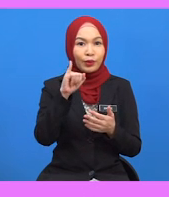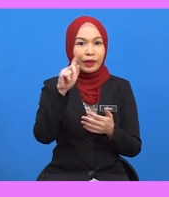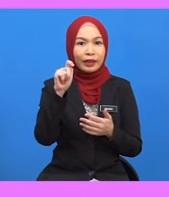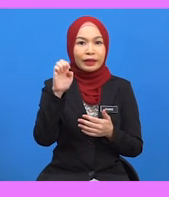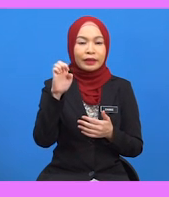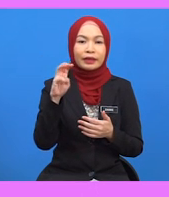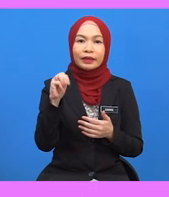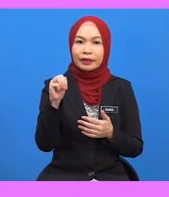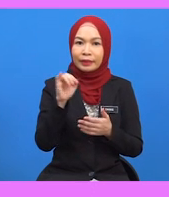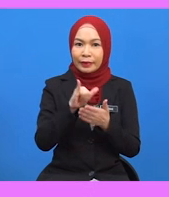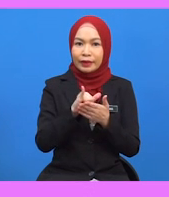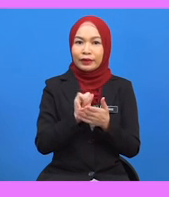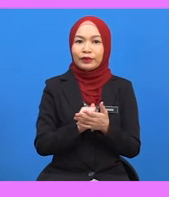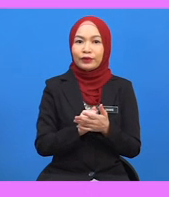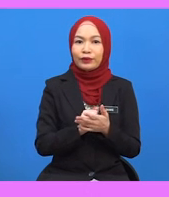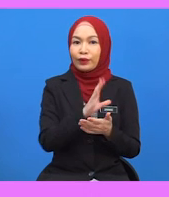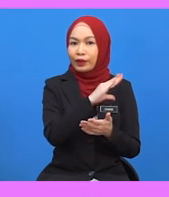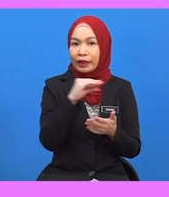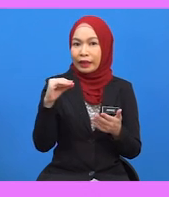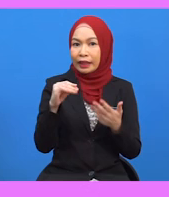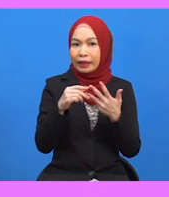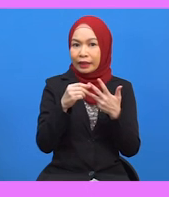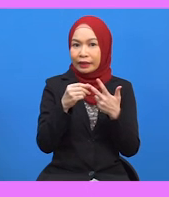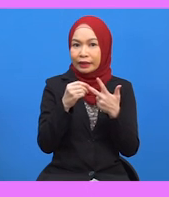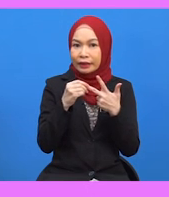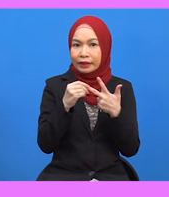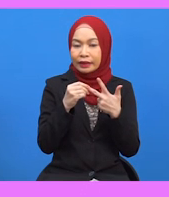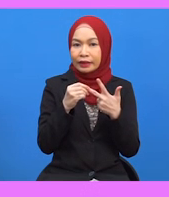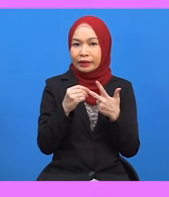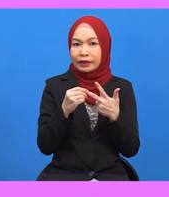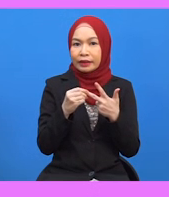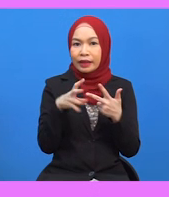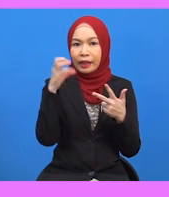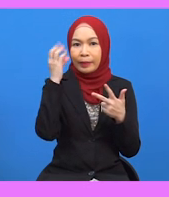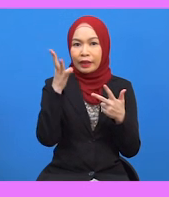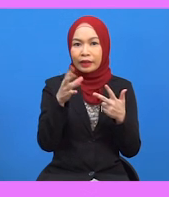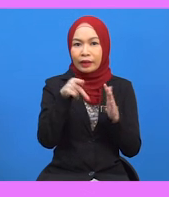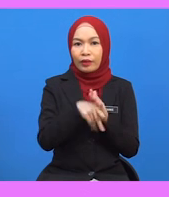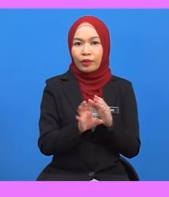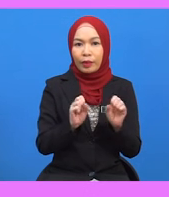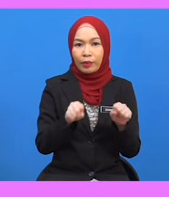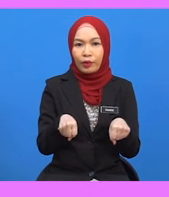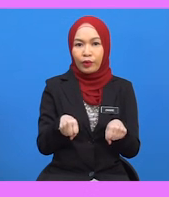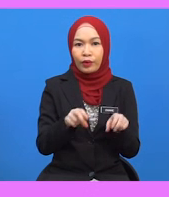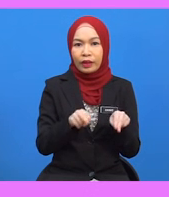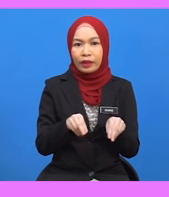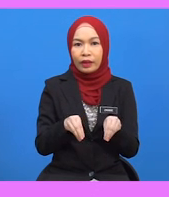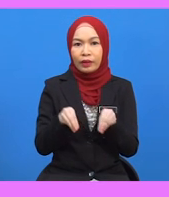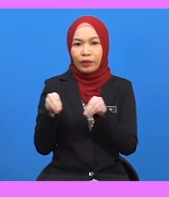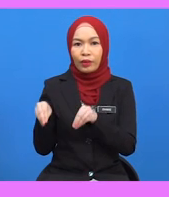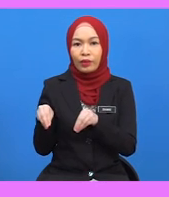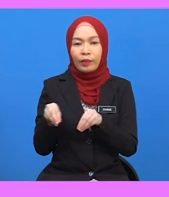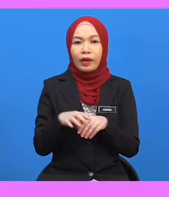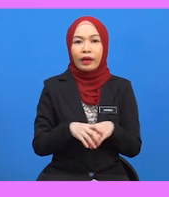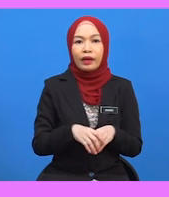dan 99. Tiga, isytihar pemboleh ubah I, N, T.